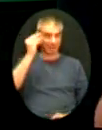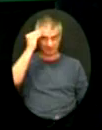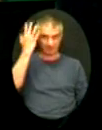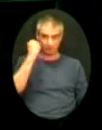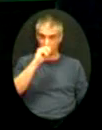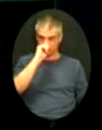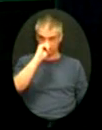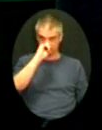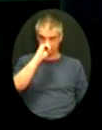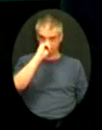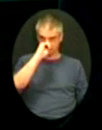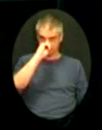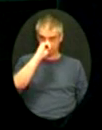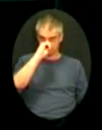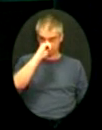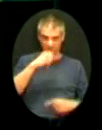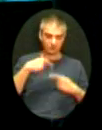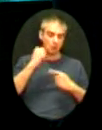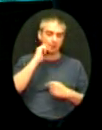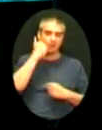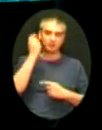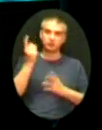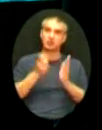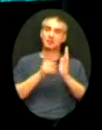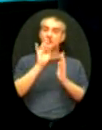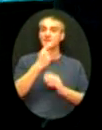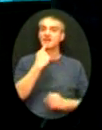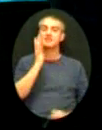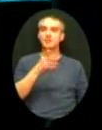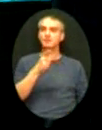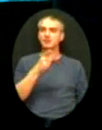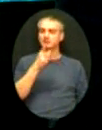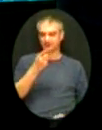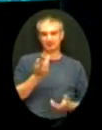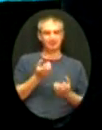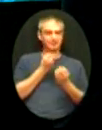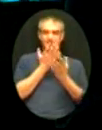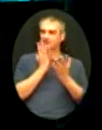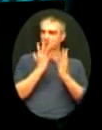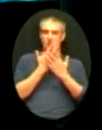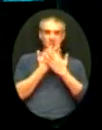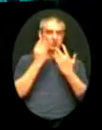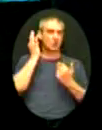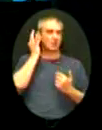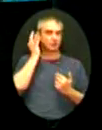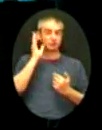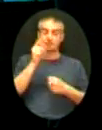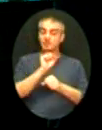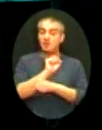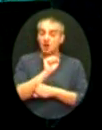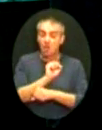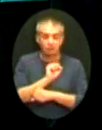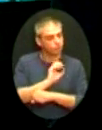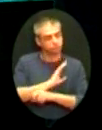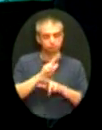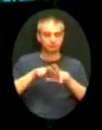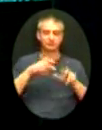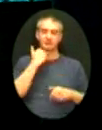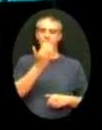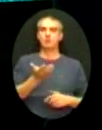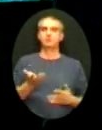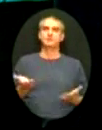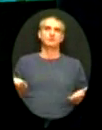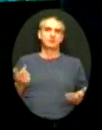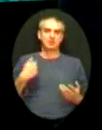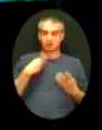לנו, יום לאחר שהיא תבעה אותו דיבה, זה מסר מאוד ברור לנשים, אם תתלוננו, מצבכן יהיה רע. אז